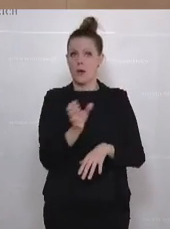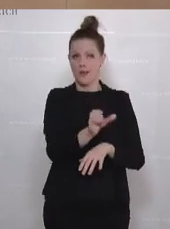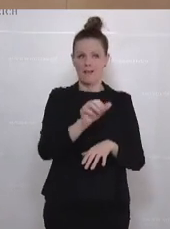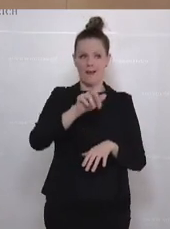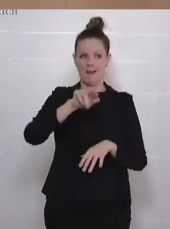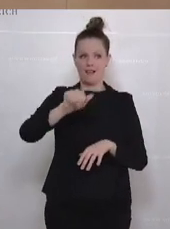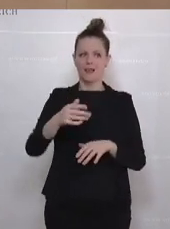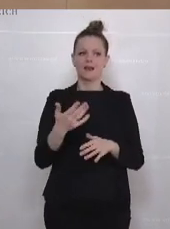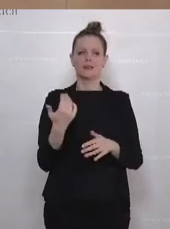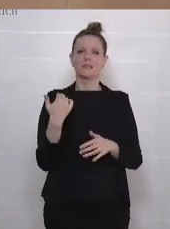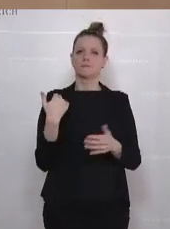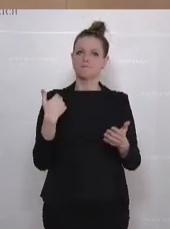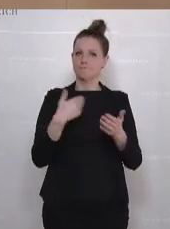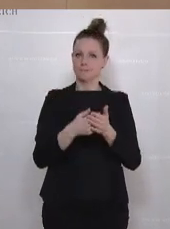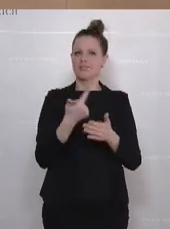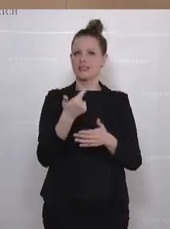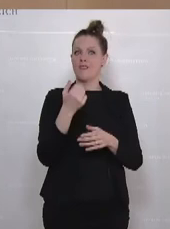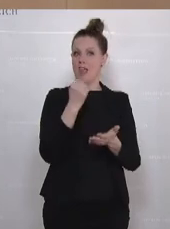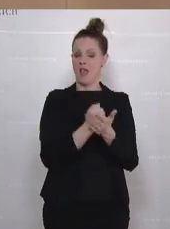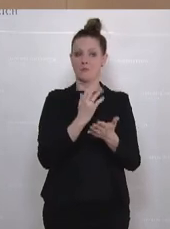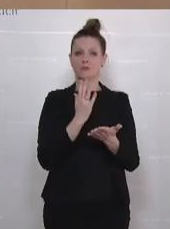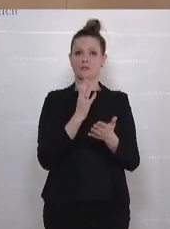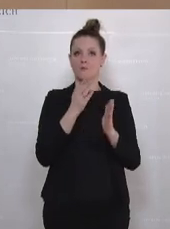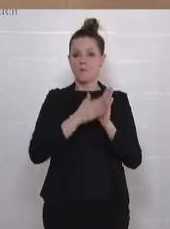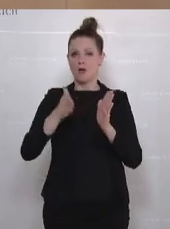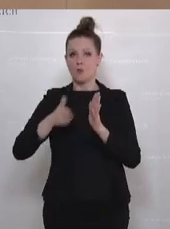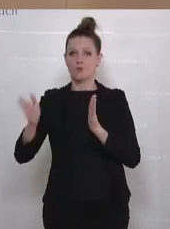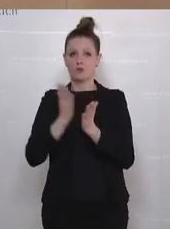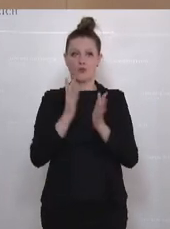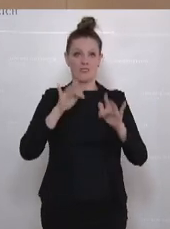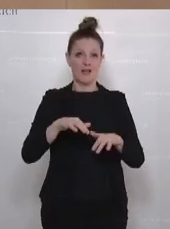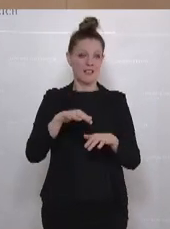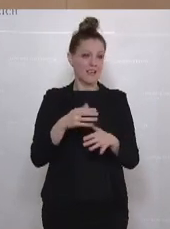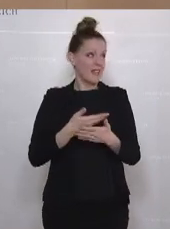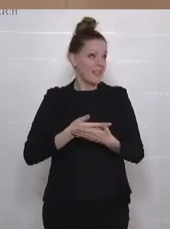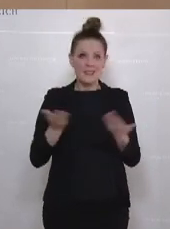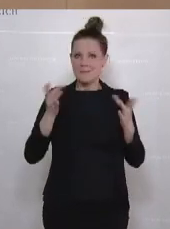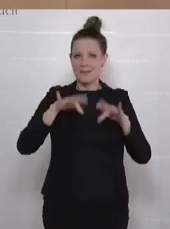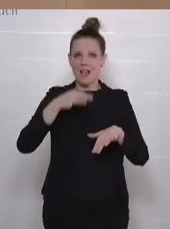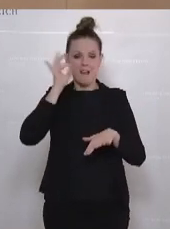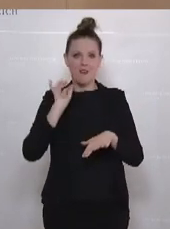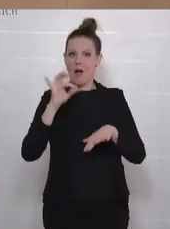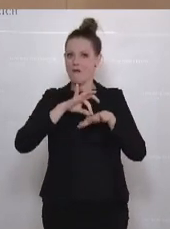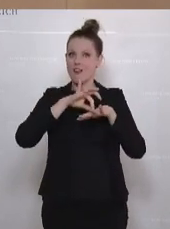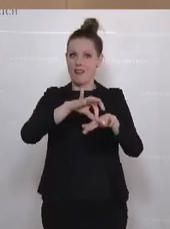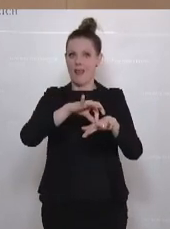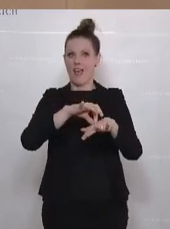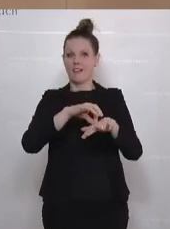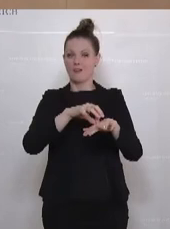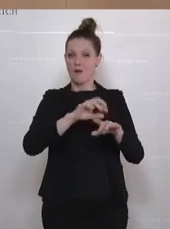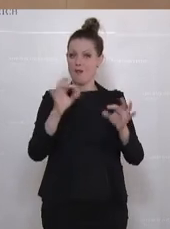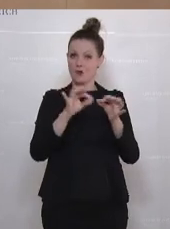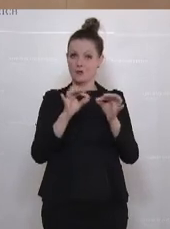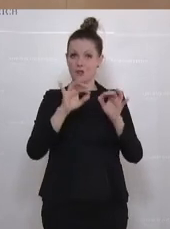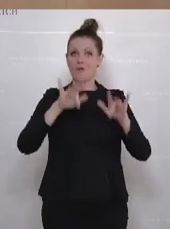ist seit 2 Amtsperioden im Amt. Es gibt keine einzige Frau in leitenden Positionen und das, obwohl